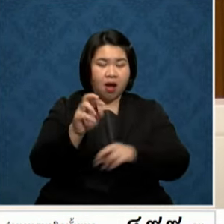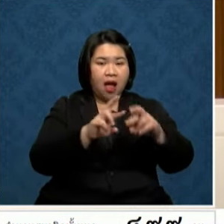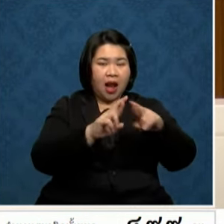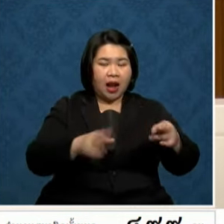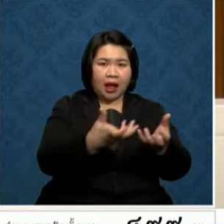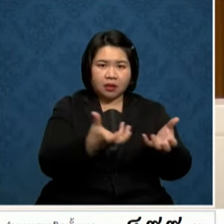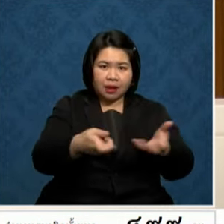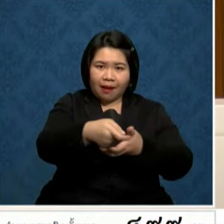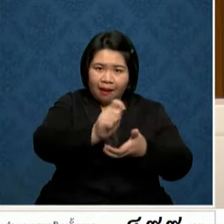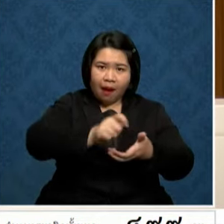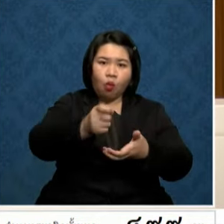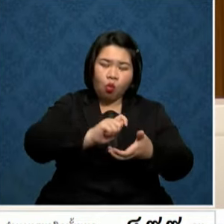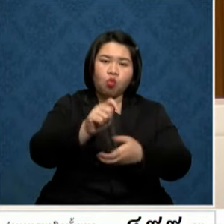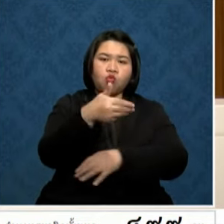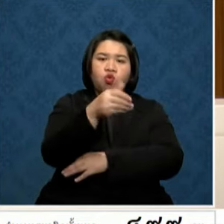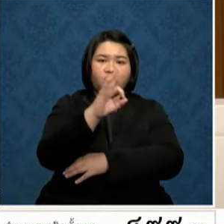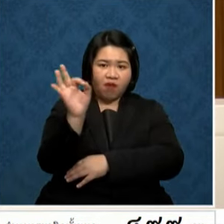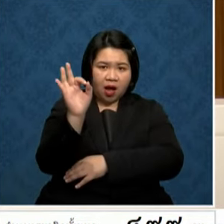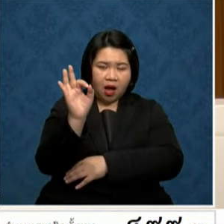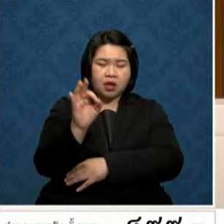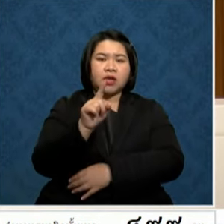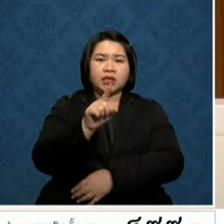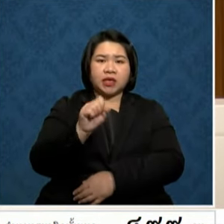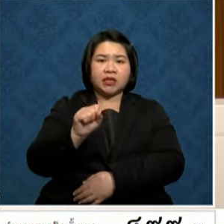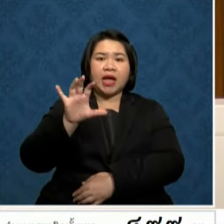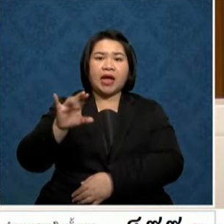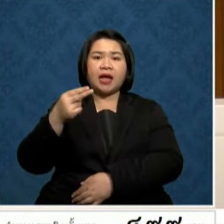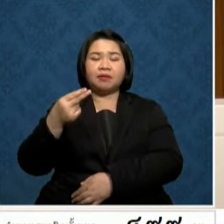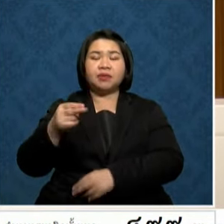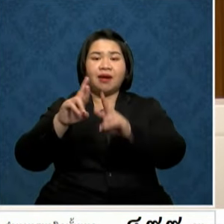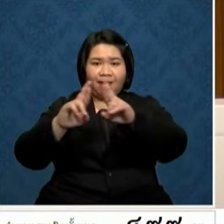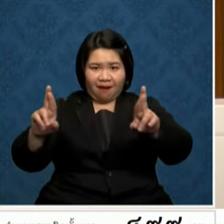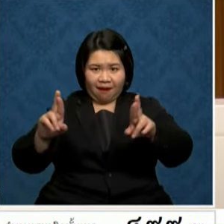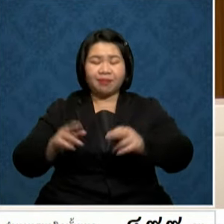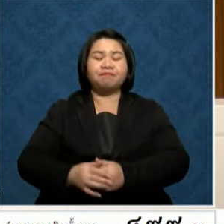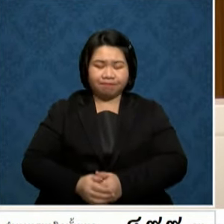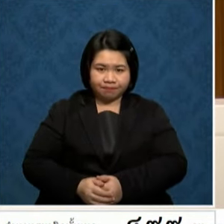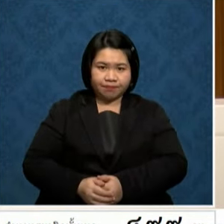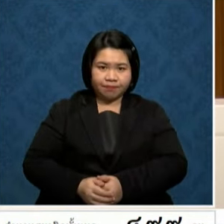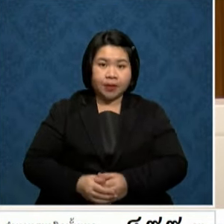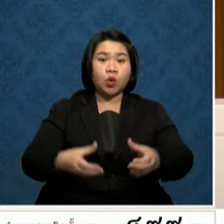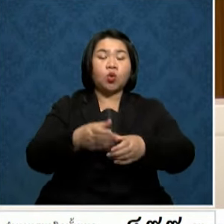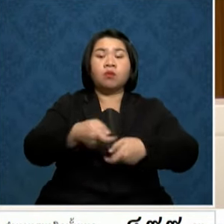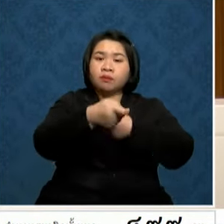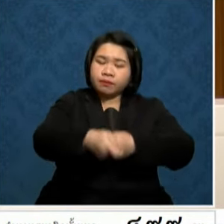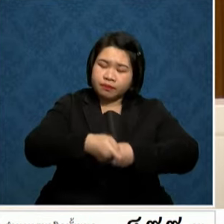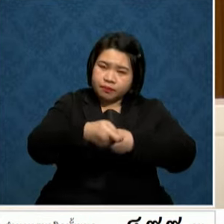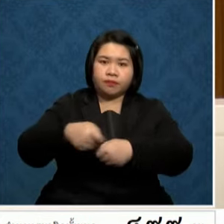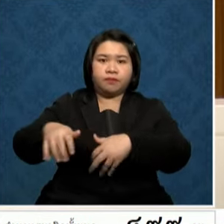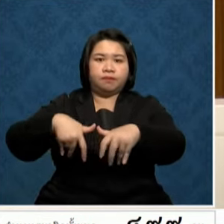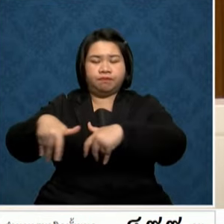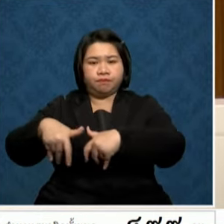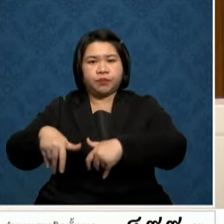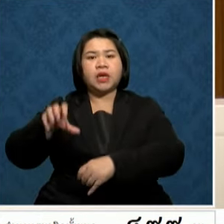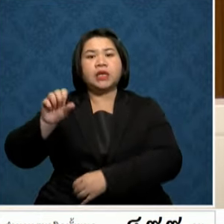้าอีปมาณ 150,000 ร้านร้านในกล่มที่เป็นกล่มเกษตรกรวิศาฐากิ ชุมชน หอ